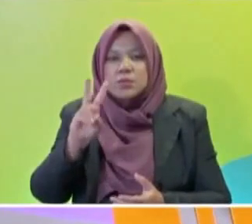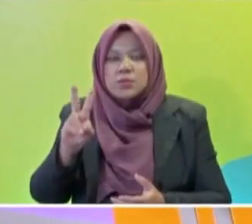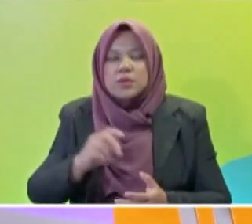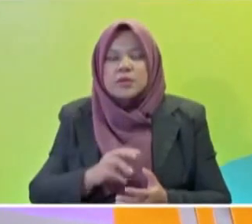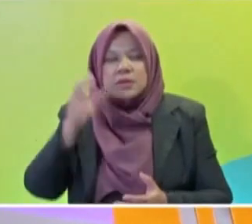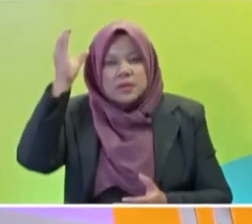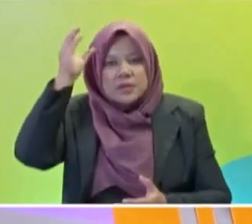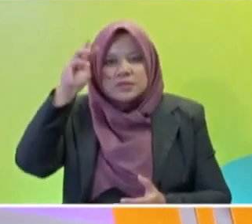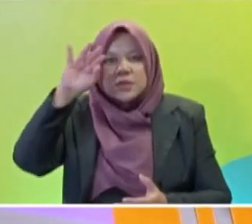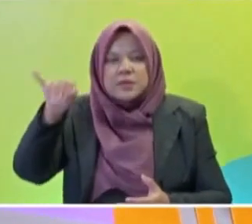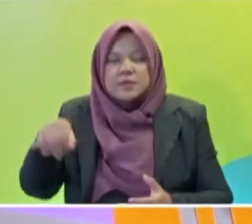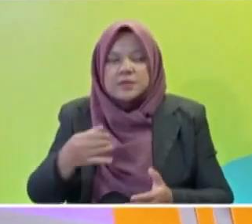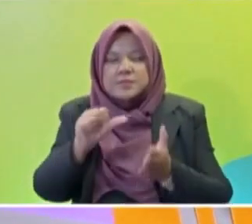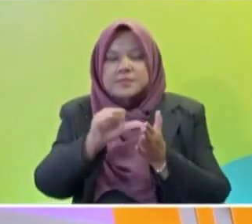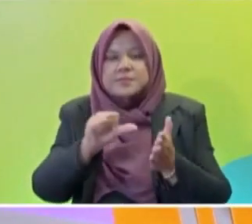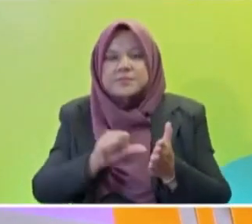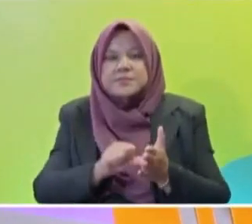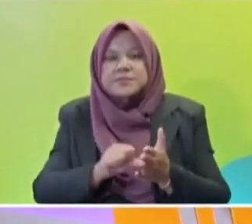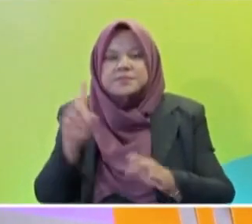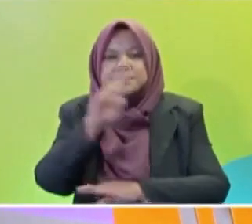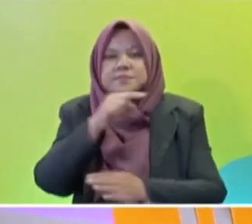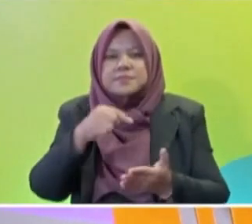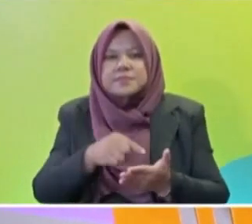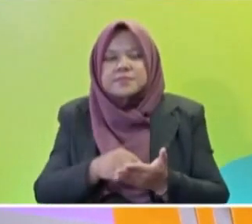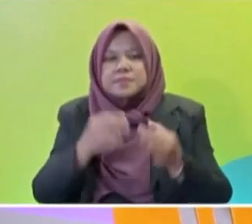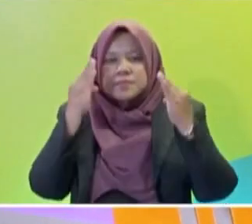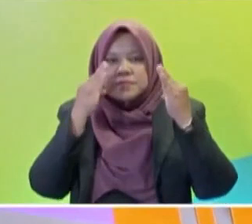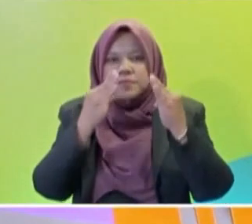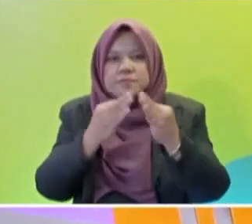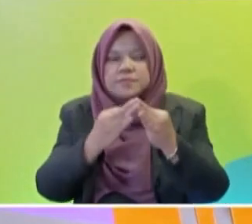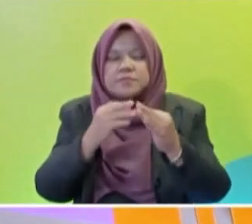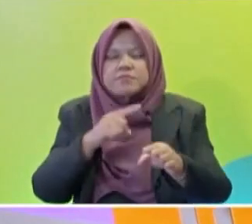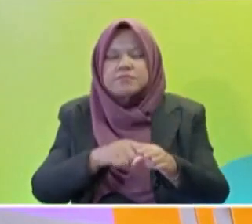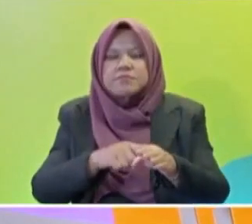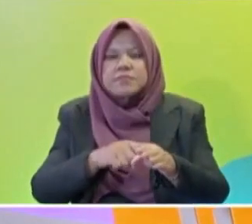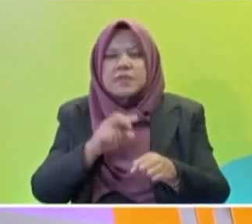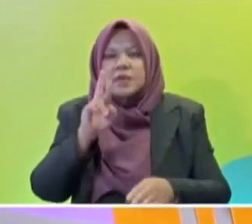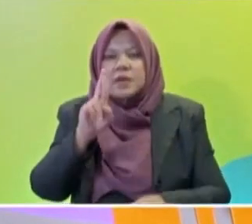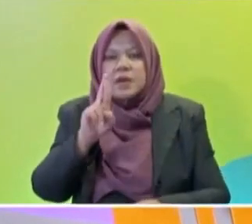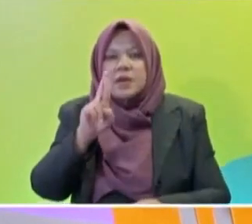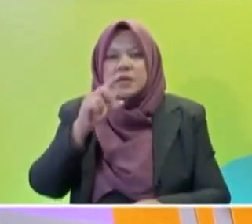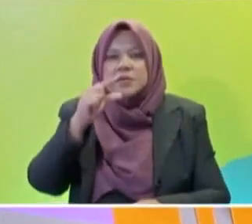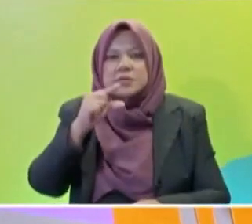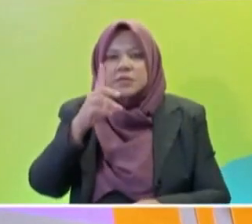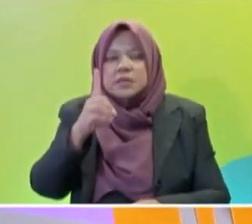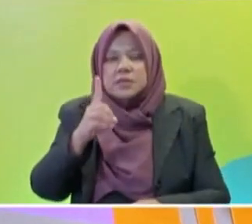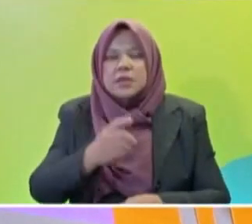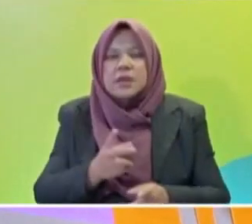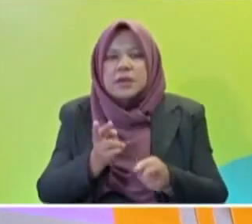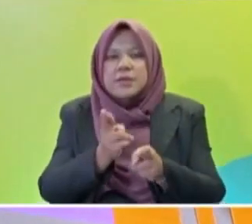MJ selaku pengacara anda dan hari ini kita akan fokus pada mata pelajaran RGB atau dikenali